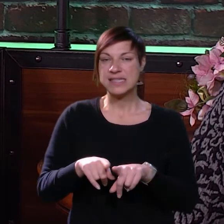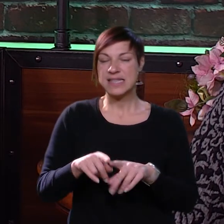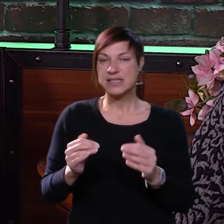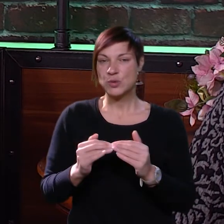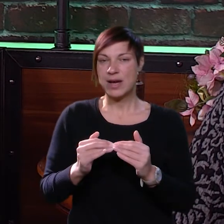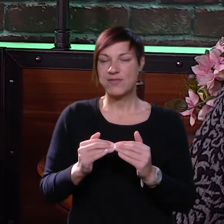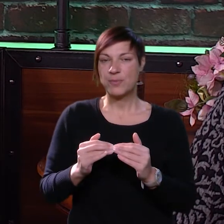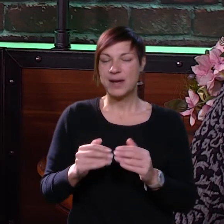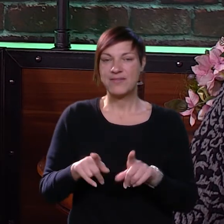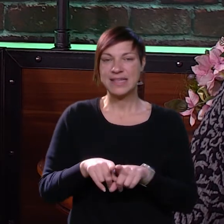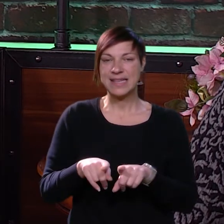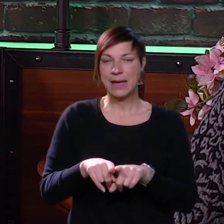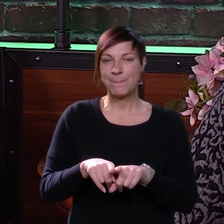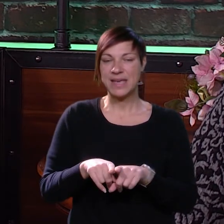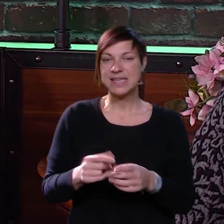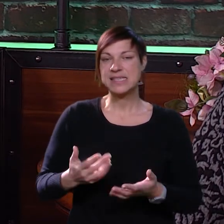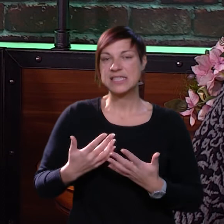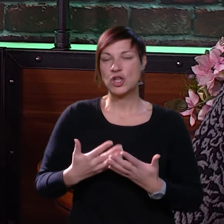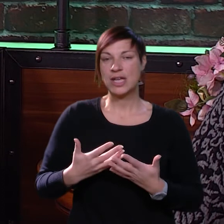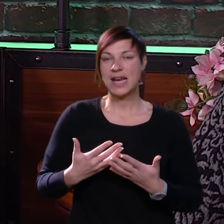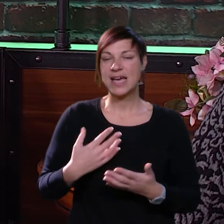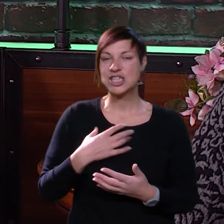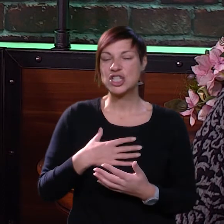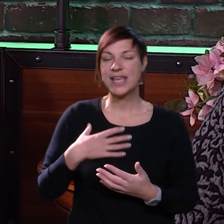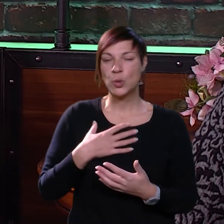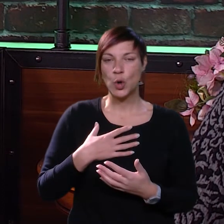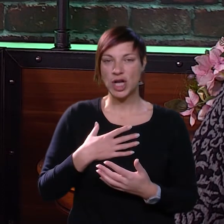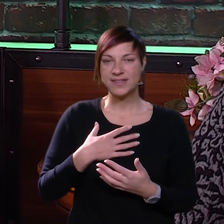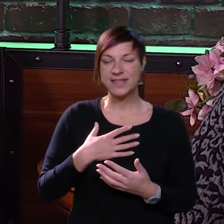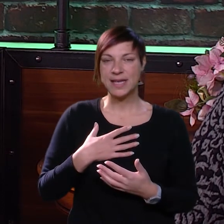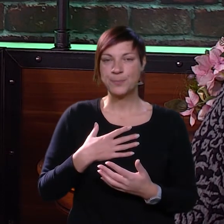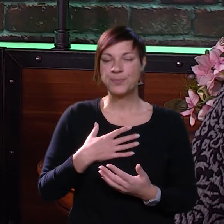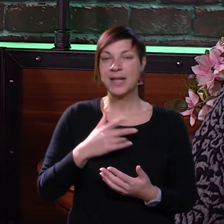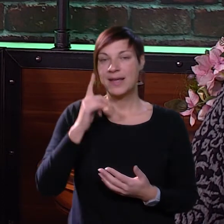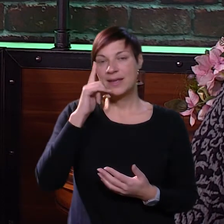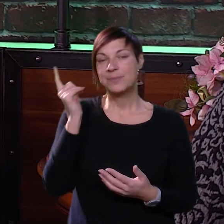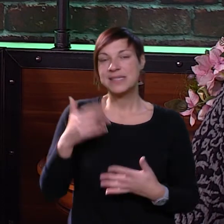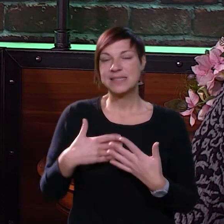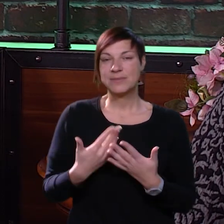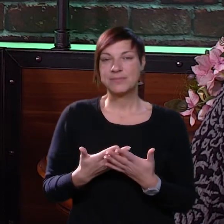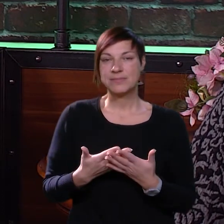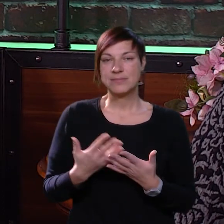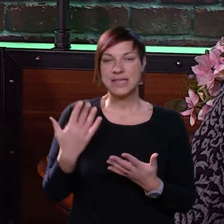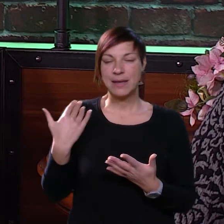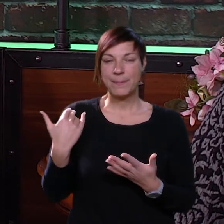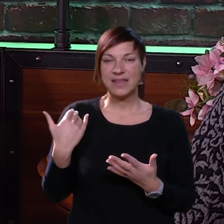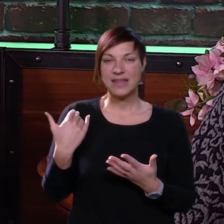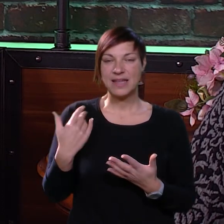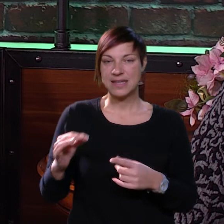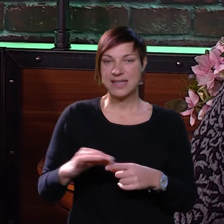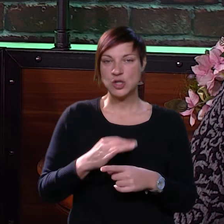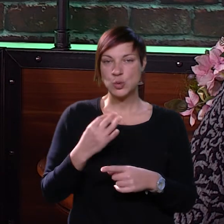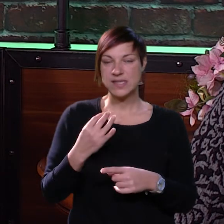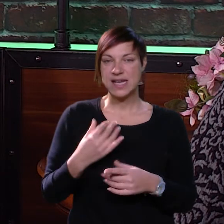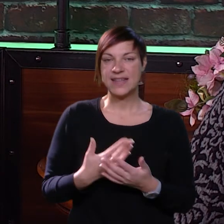tu ravnopravni i da je njima isto onda i lakše i ugodnije i mislim da im je tada ono,